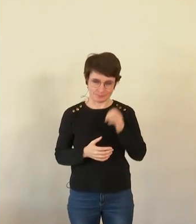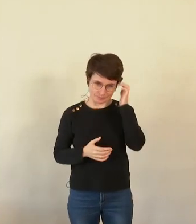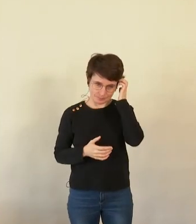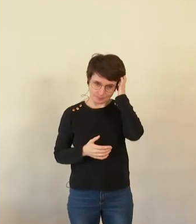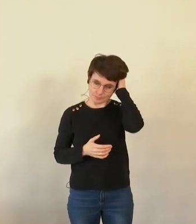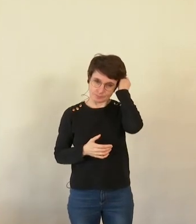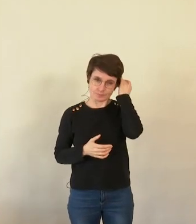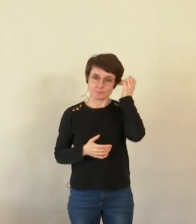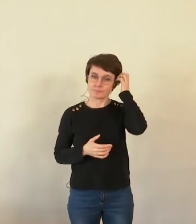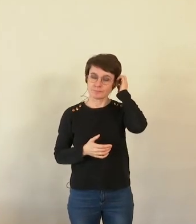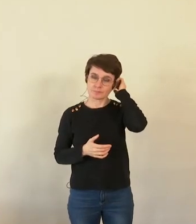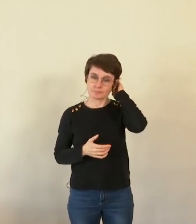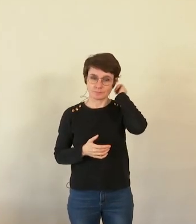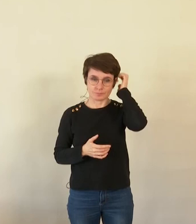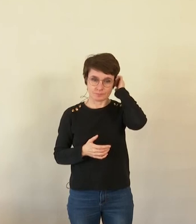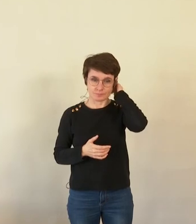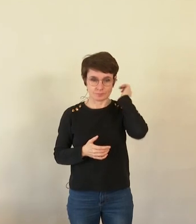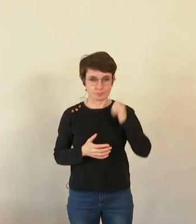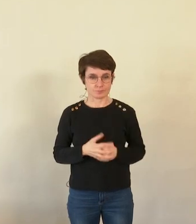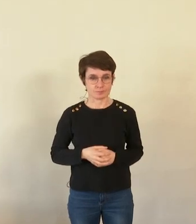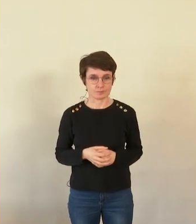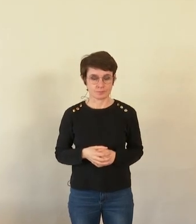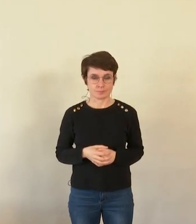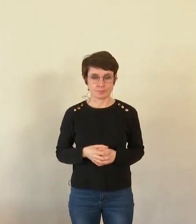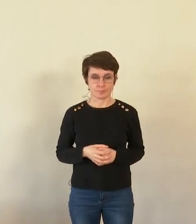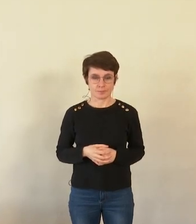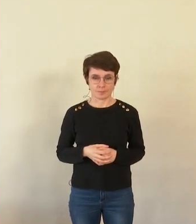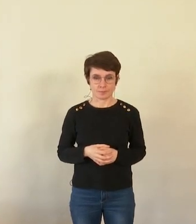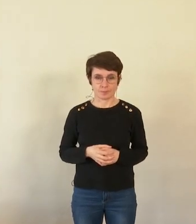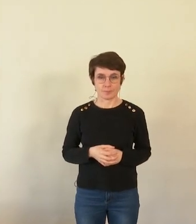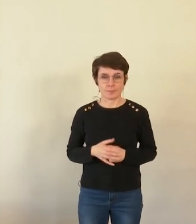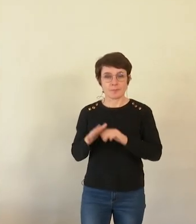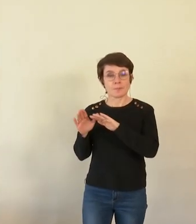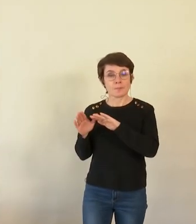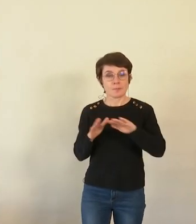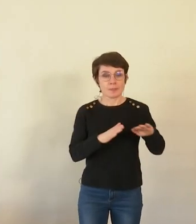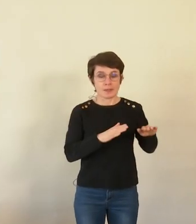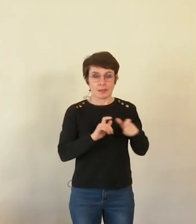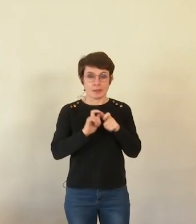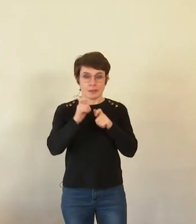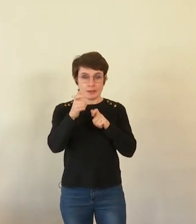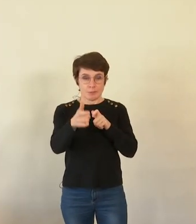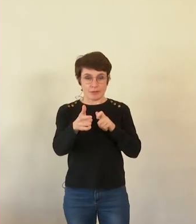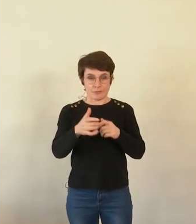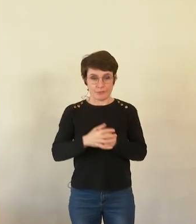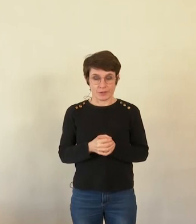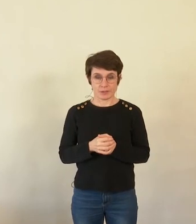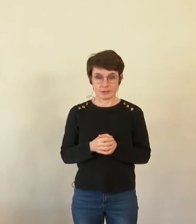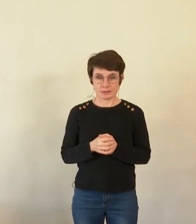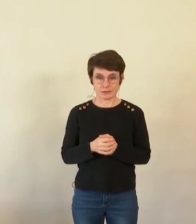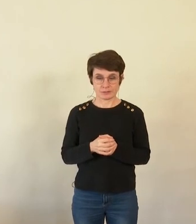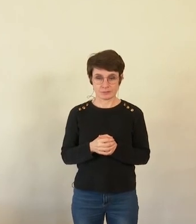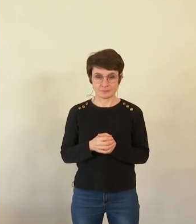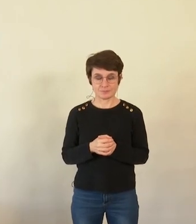remercie nous passons maintenant au vote d'abord du